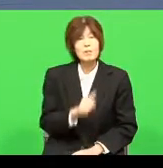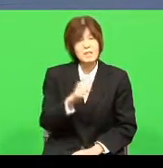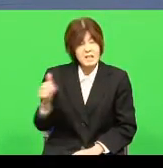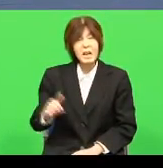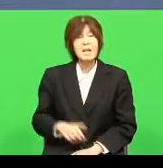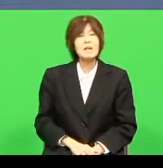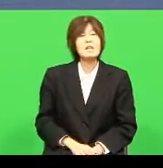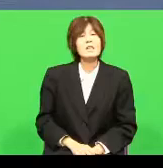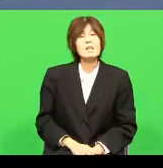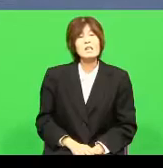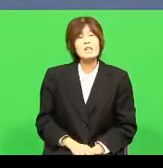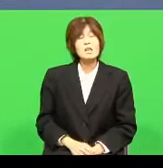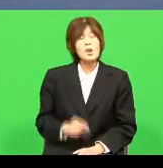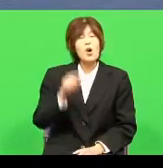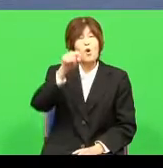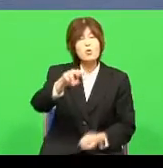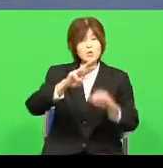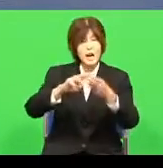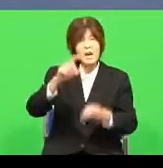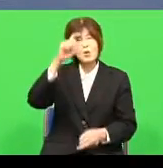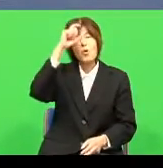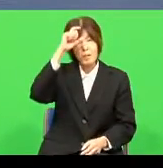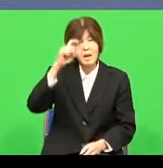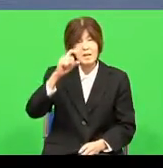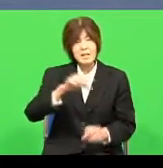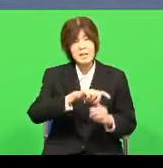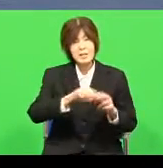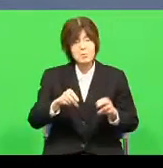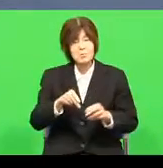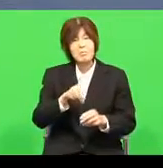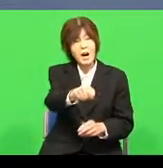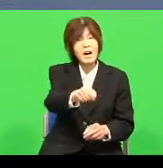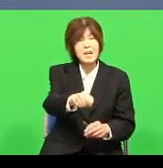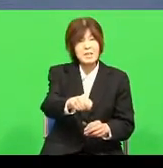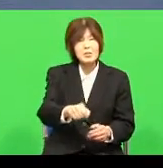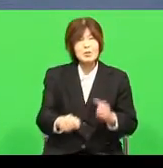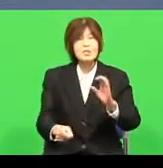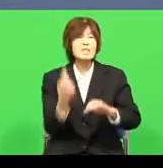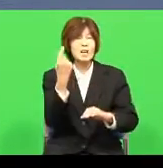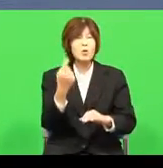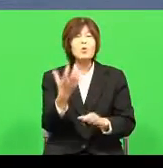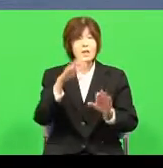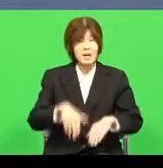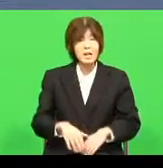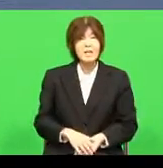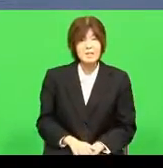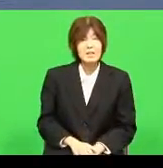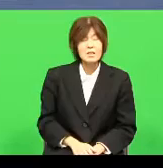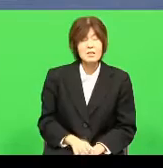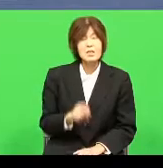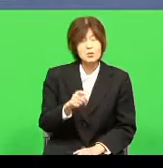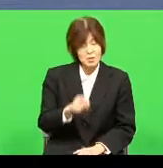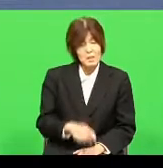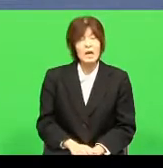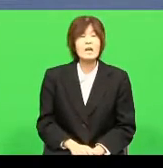ただ一方でね奥田公が進撃危険といったようなこともともありましたまああの